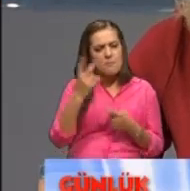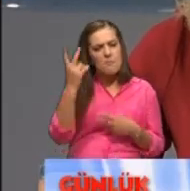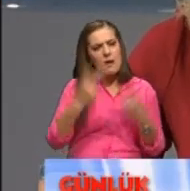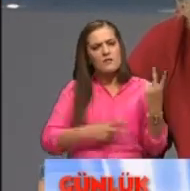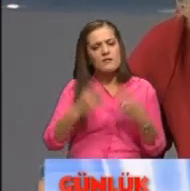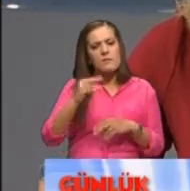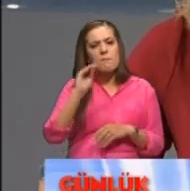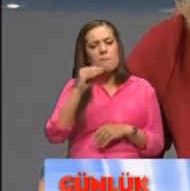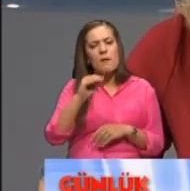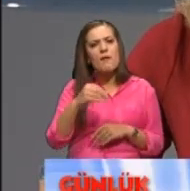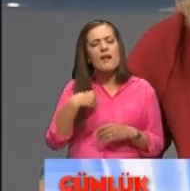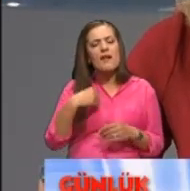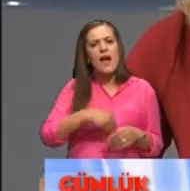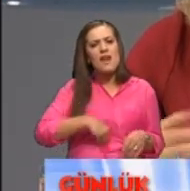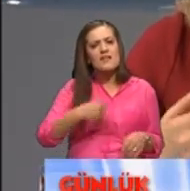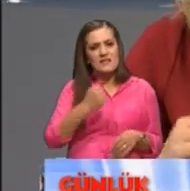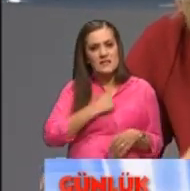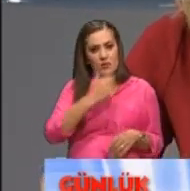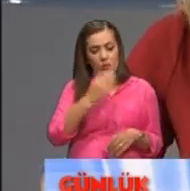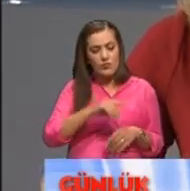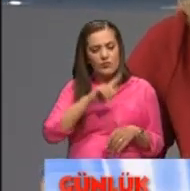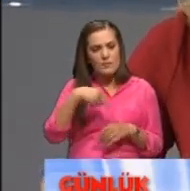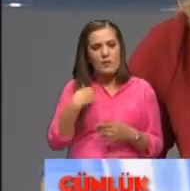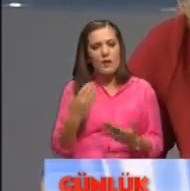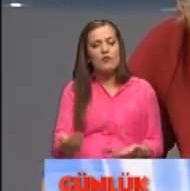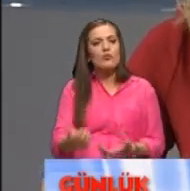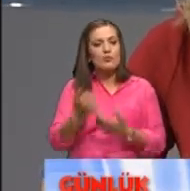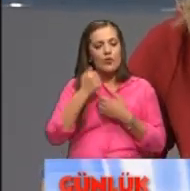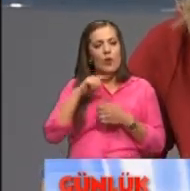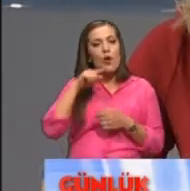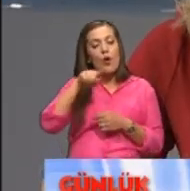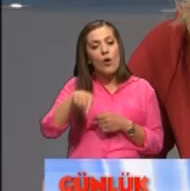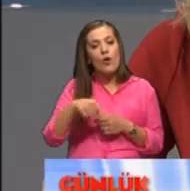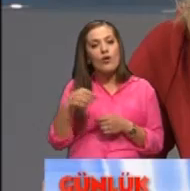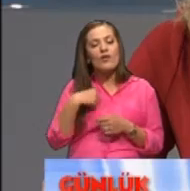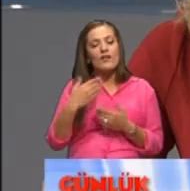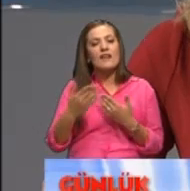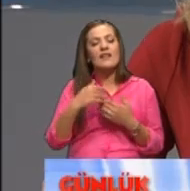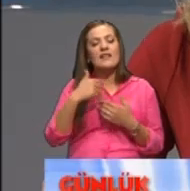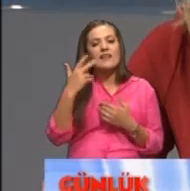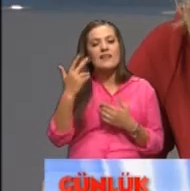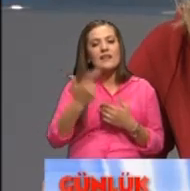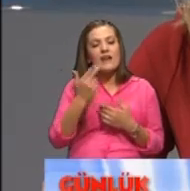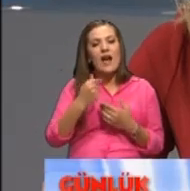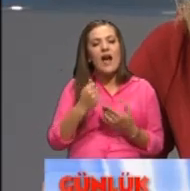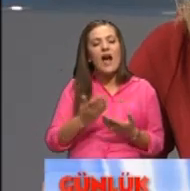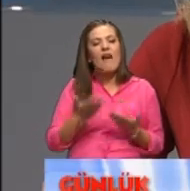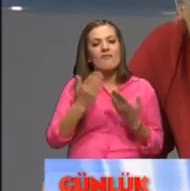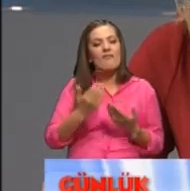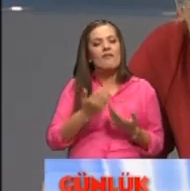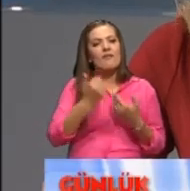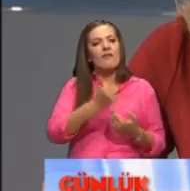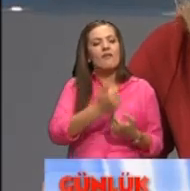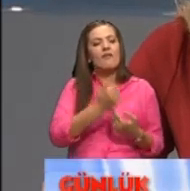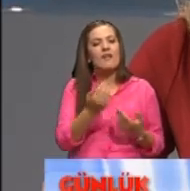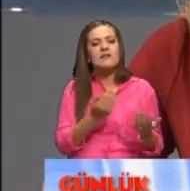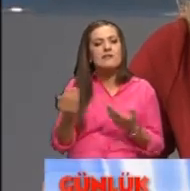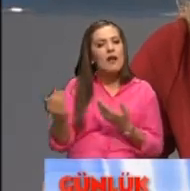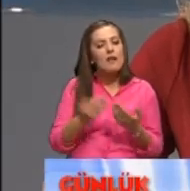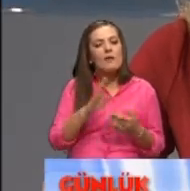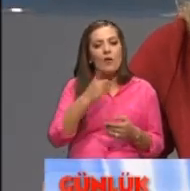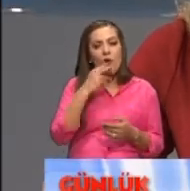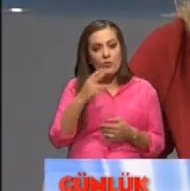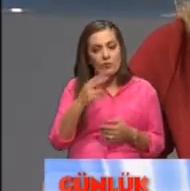Bazen işte bebekler gaz sıkıntısı olduğu zaman kucağınıza almak, onunla ritmik olarak hafif dolaştırmak, sallamak,